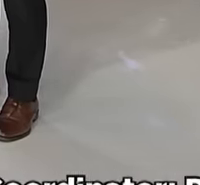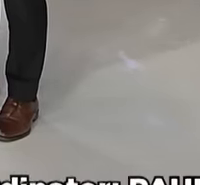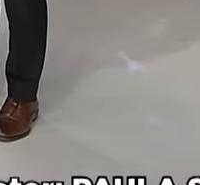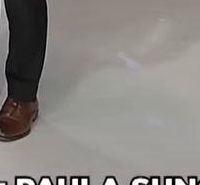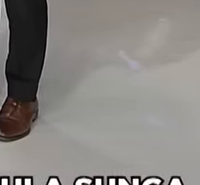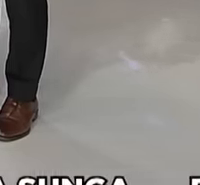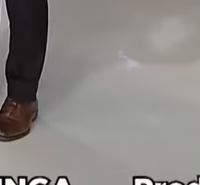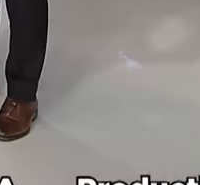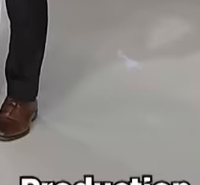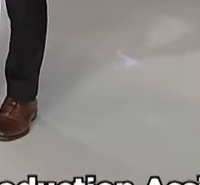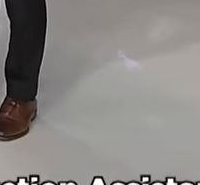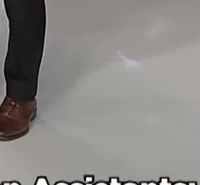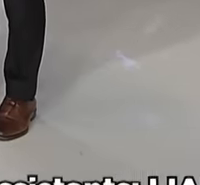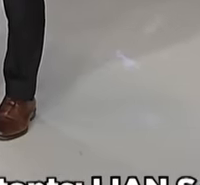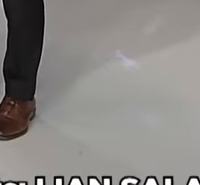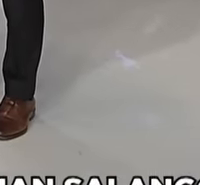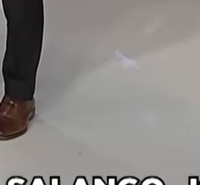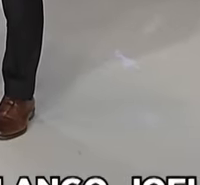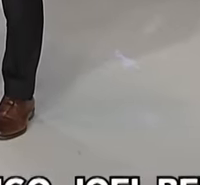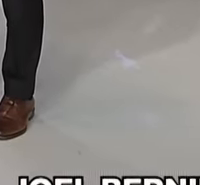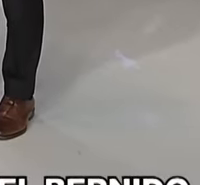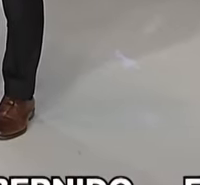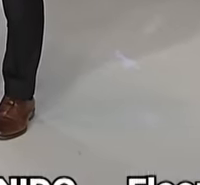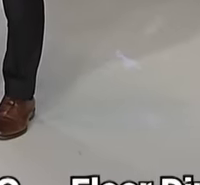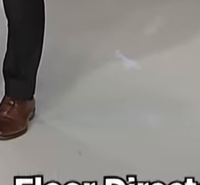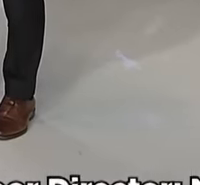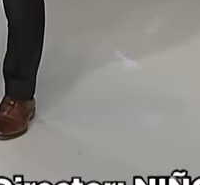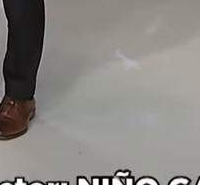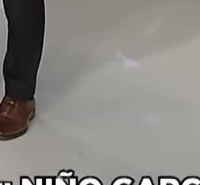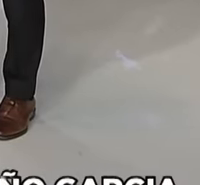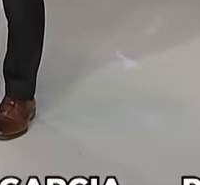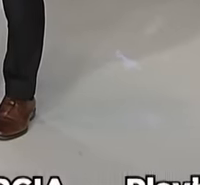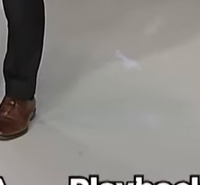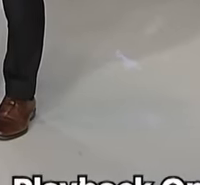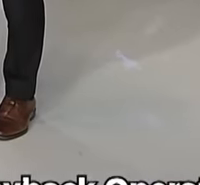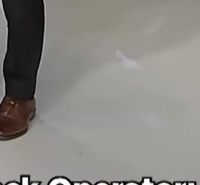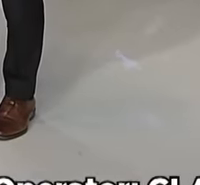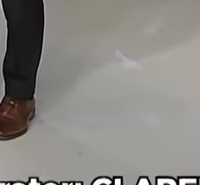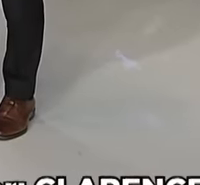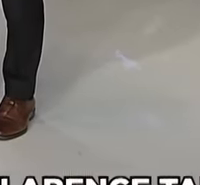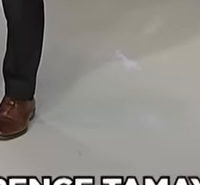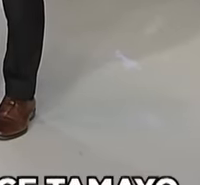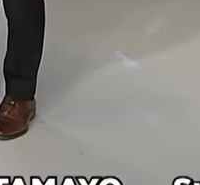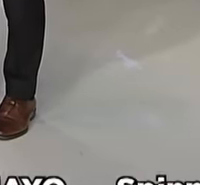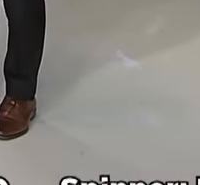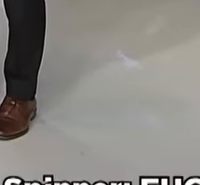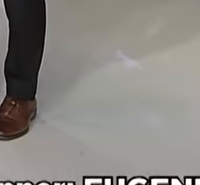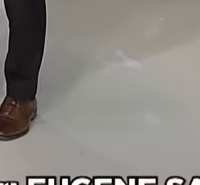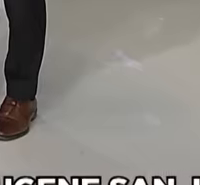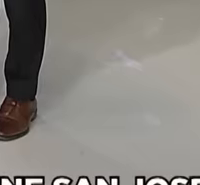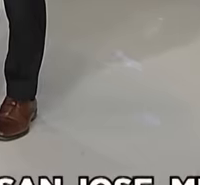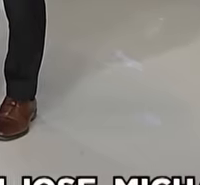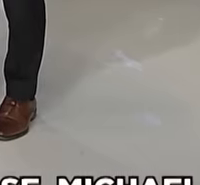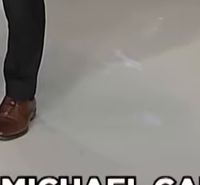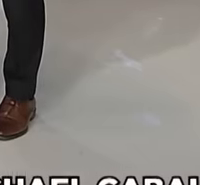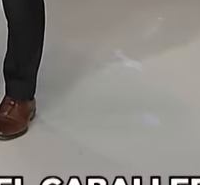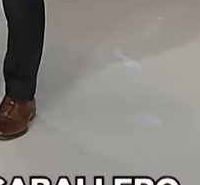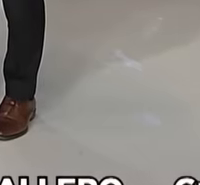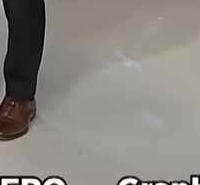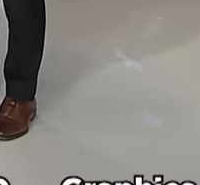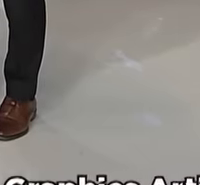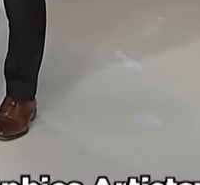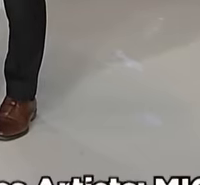Rafi, sino may-ari? Hindi maibigyan ng local government. May office of the governor doon. May DNR. May office ni